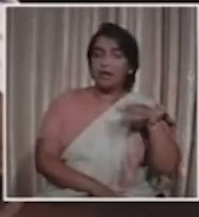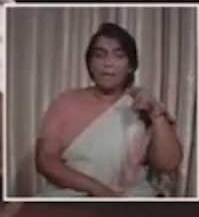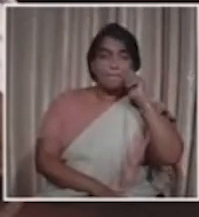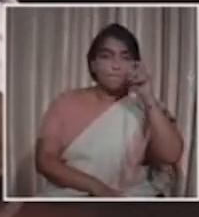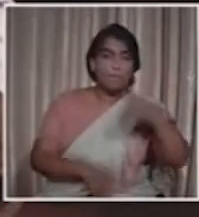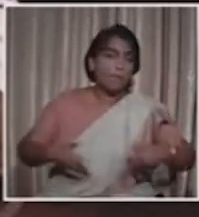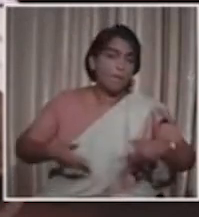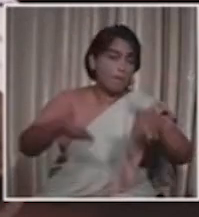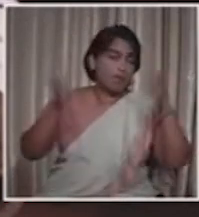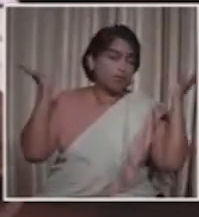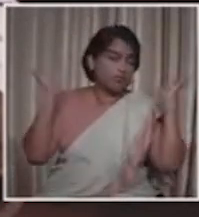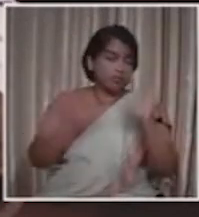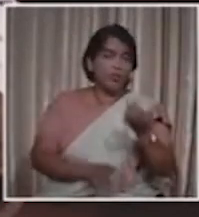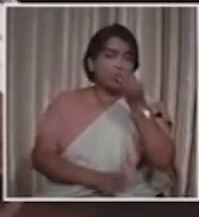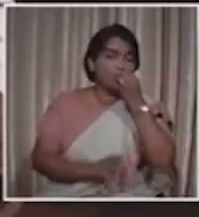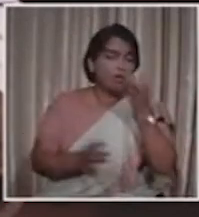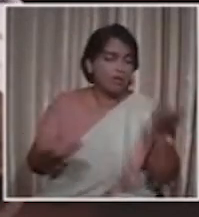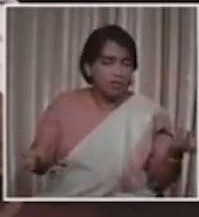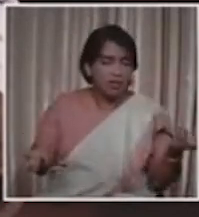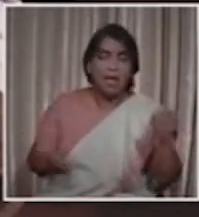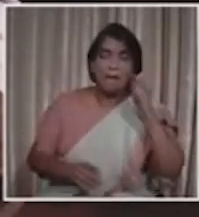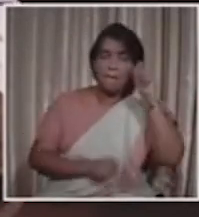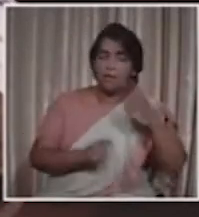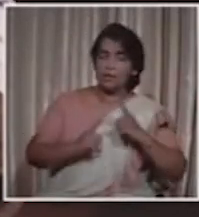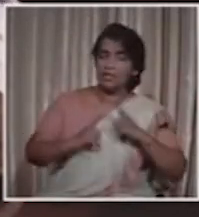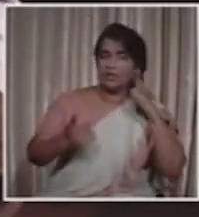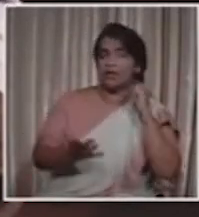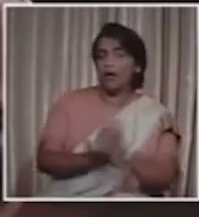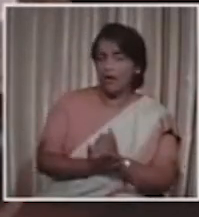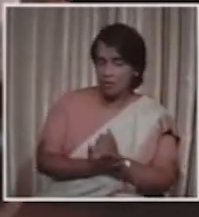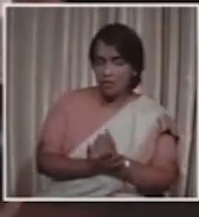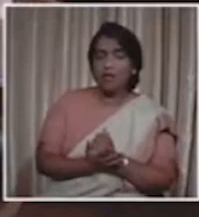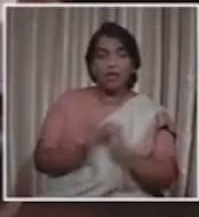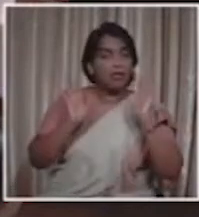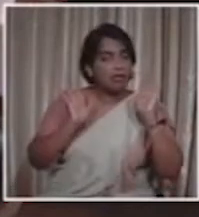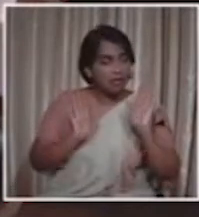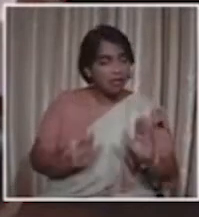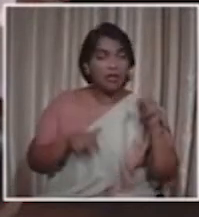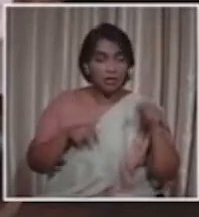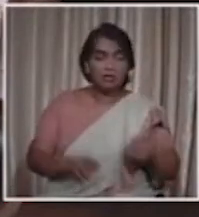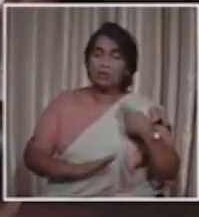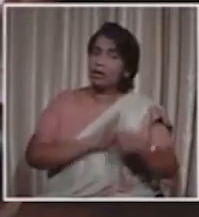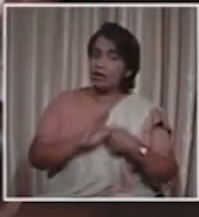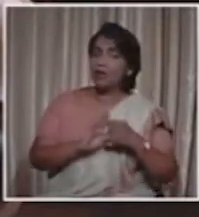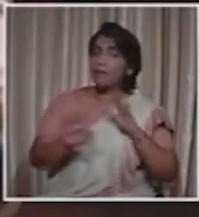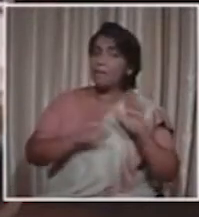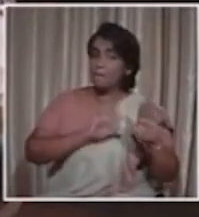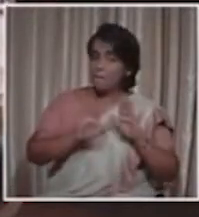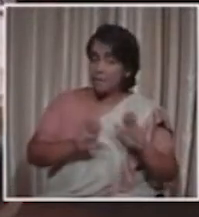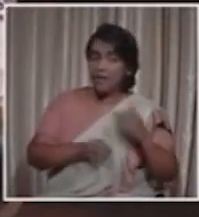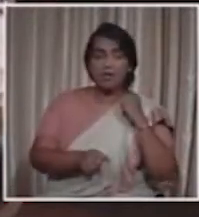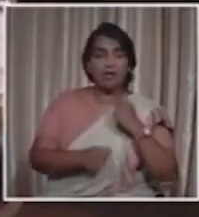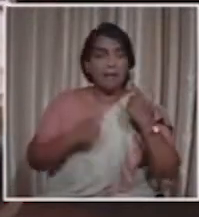bahapare minissunda kanna ne minissunda jeevath wenne ne namuth me rate palakayo